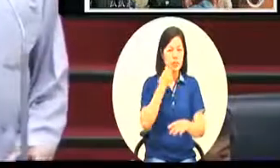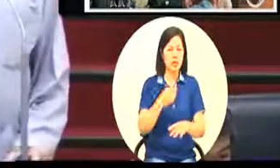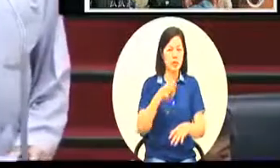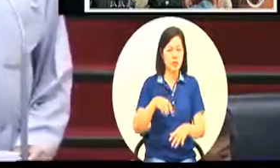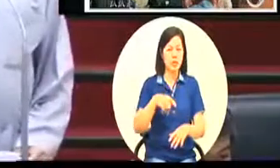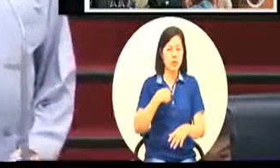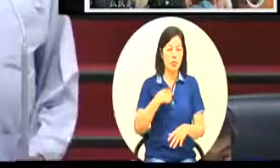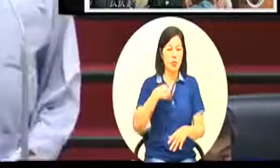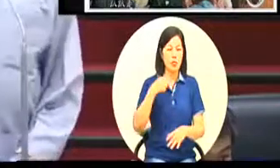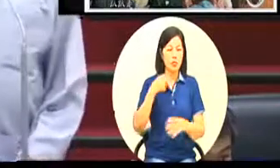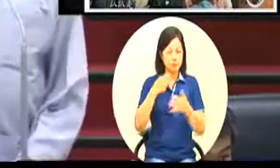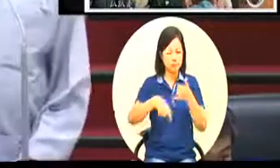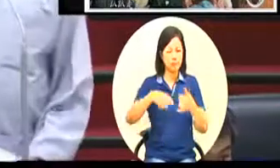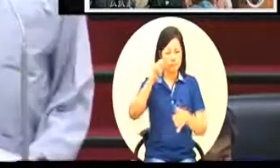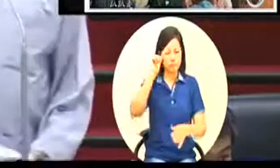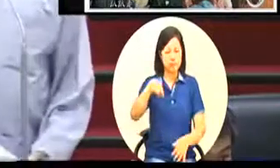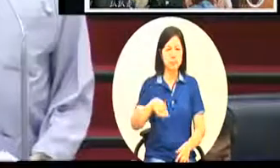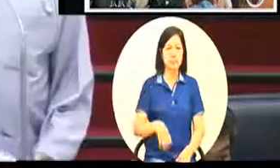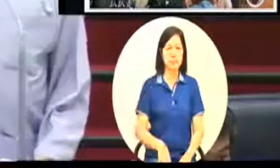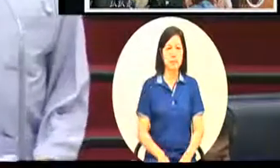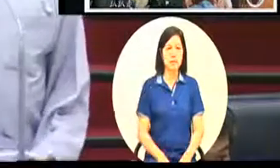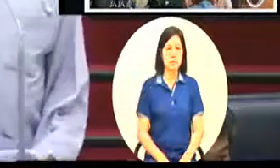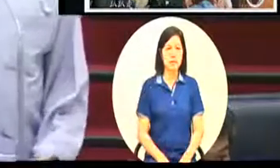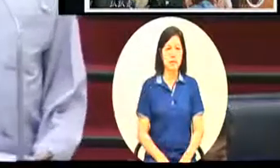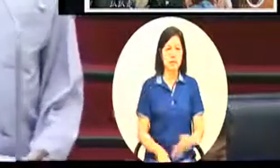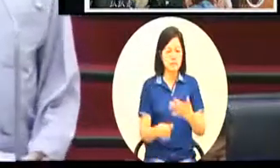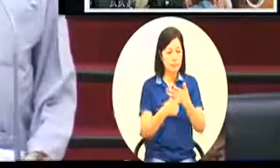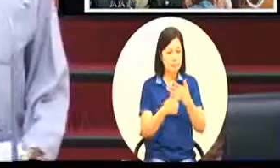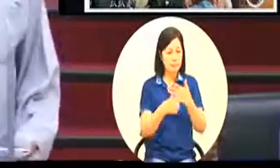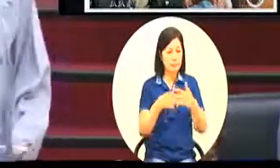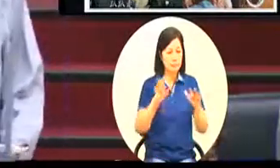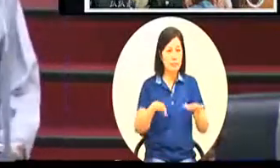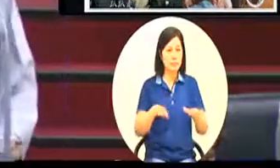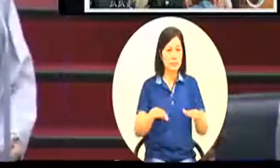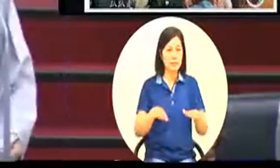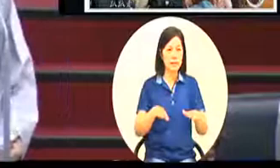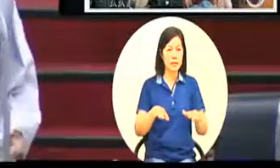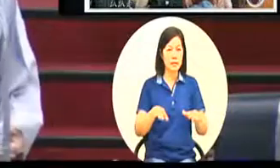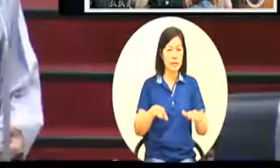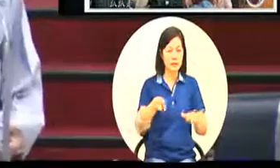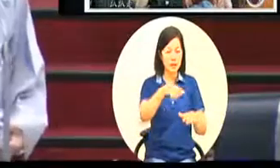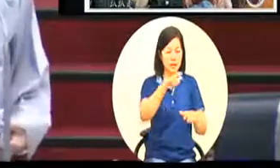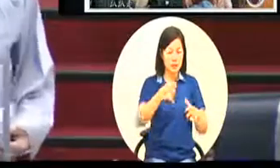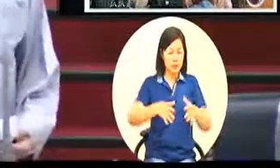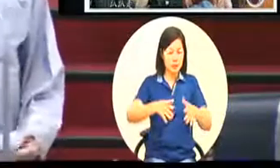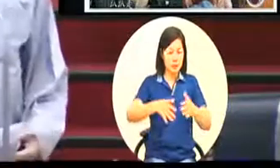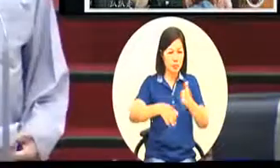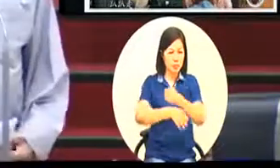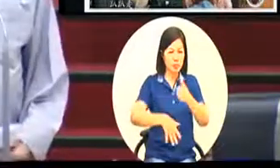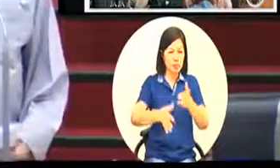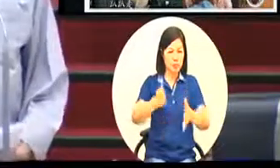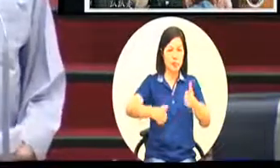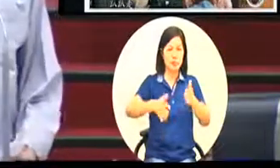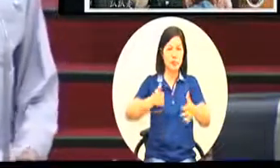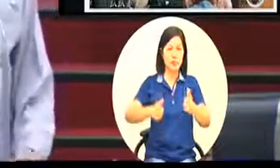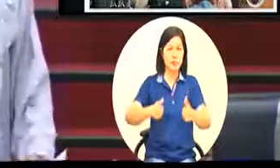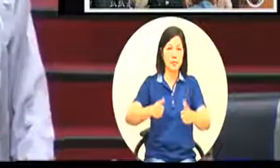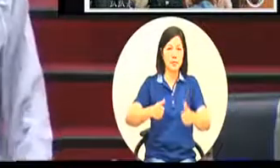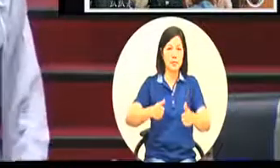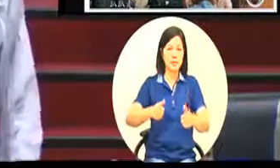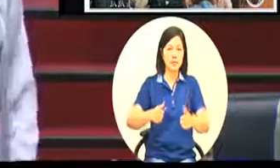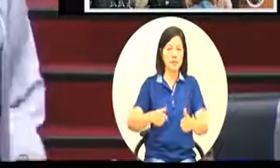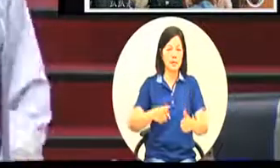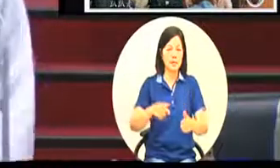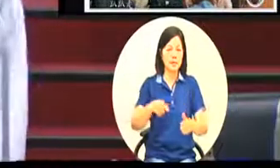同。台面上呢，现实即文武百官。安尼位高权重的